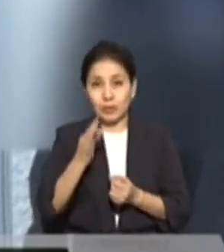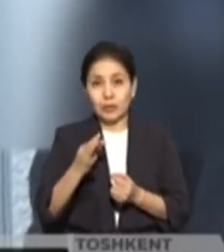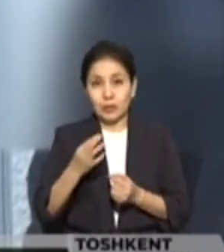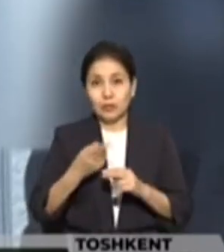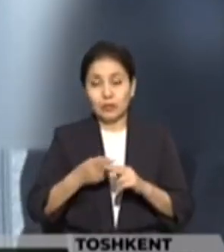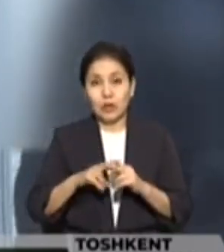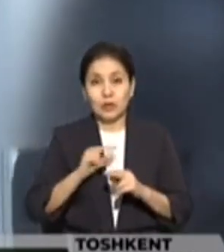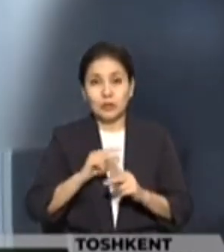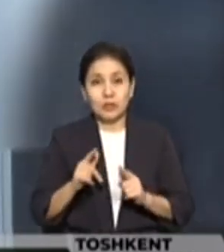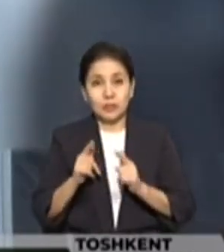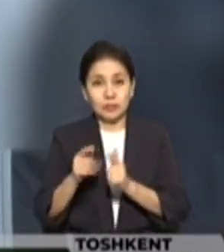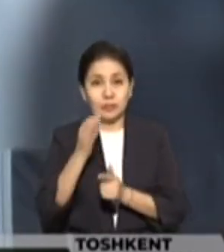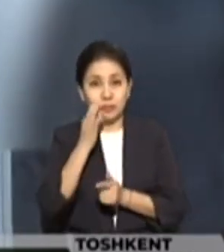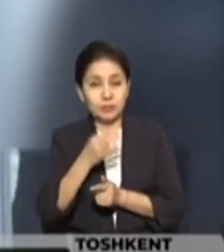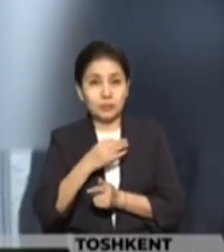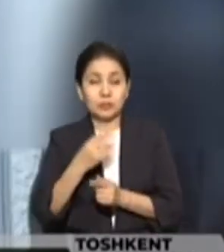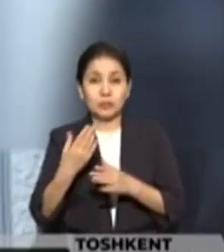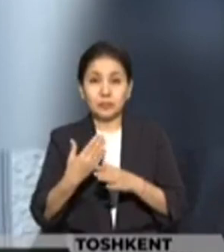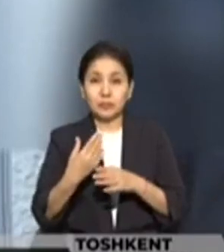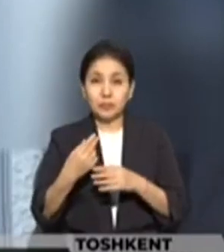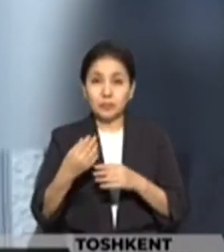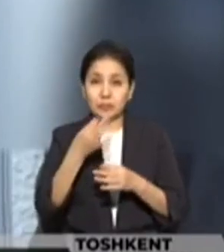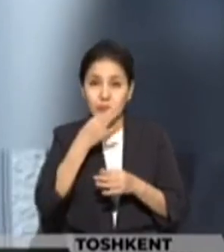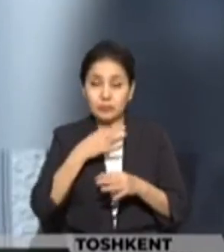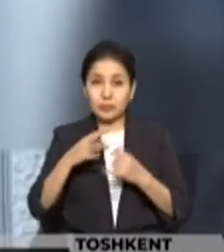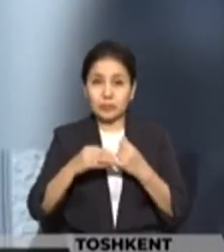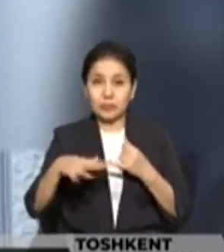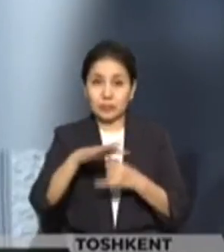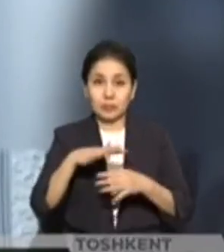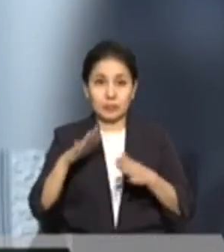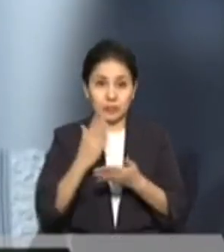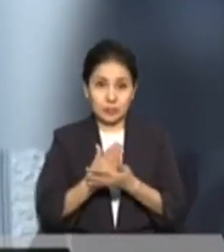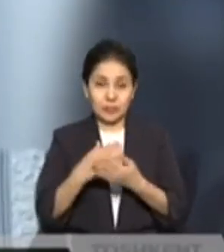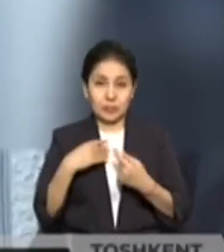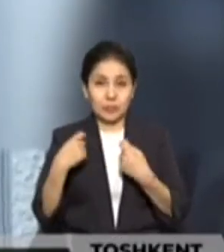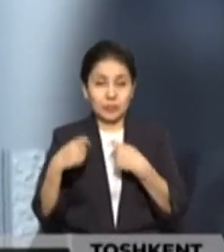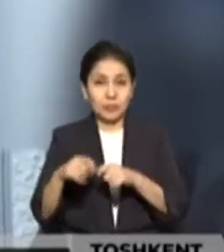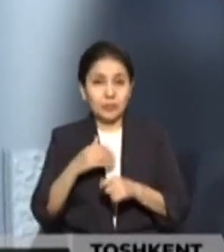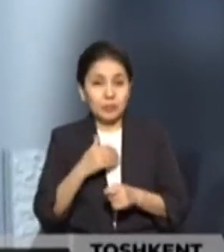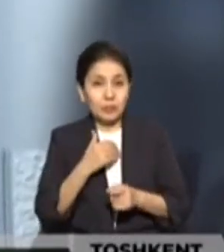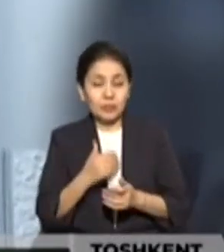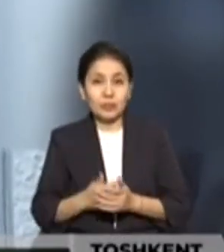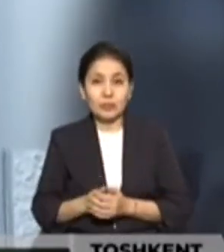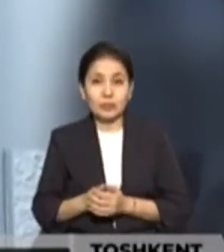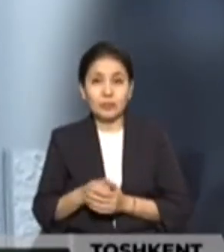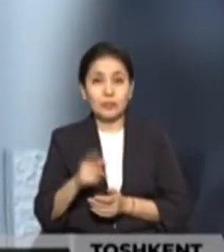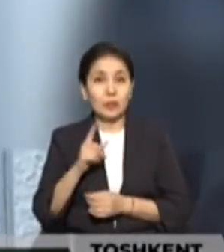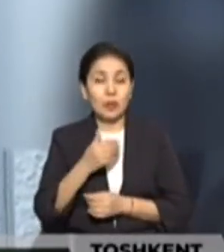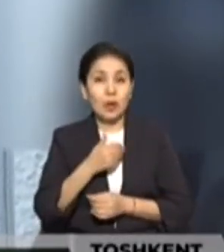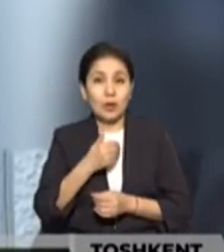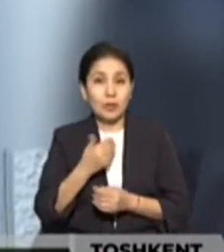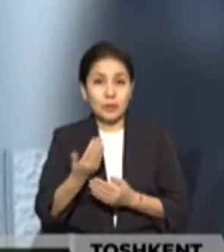кирип отурдум, деп айтып отурдум, тоом айтты, жер бор деди. Şu yerde şartnama kılamız dedi. Şu nima kılamız